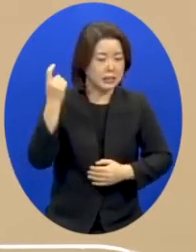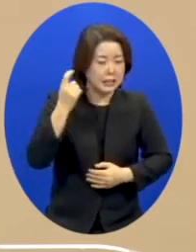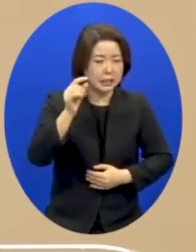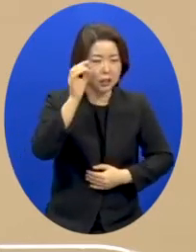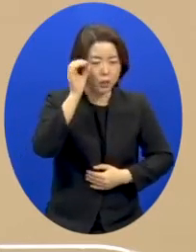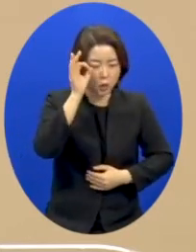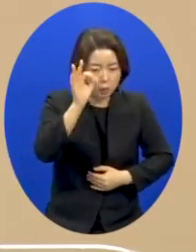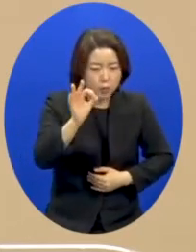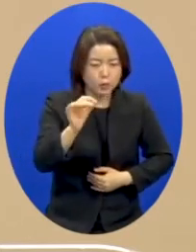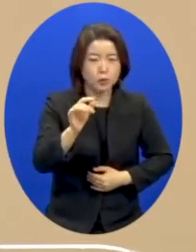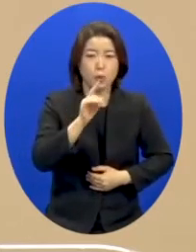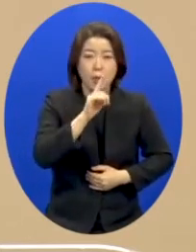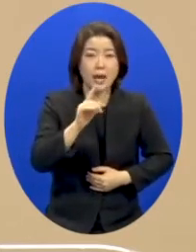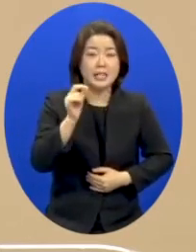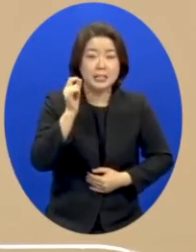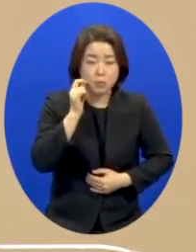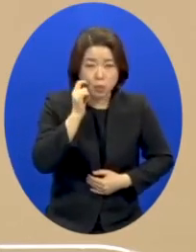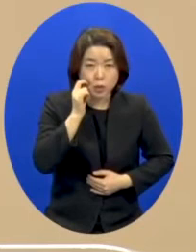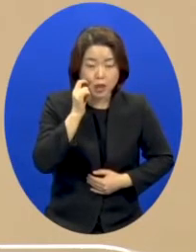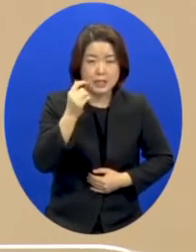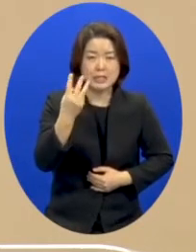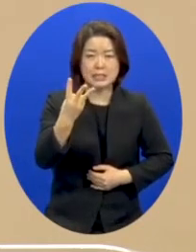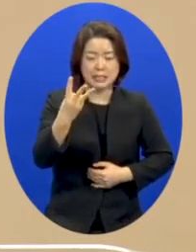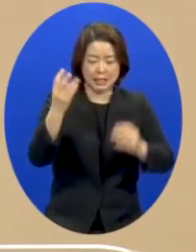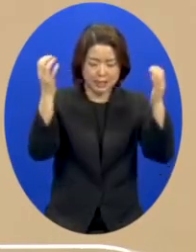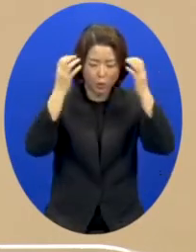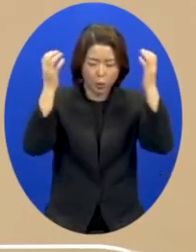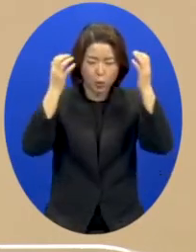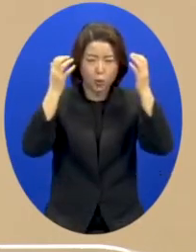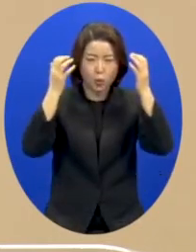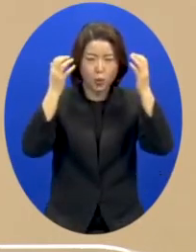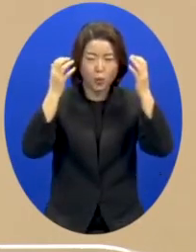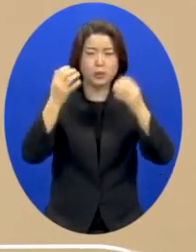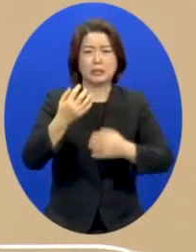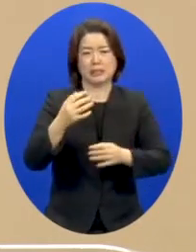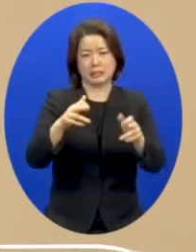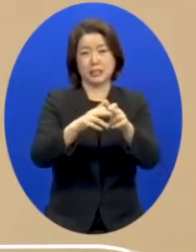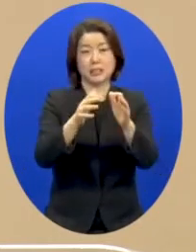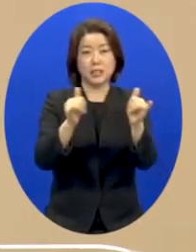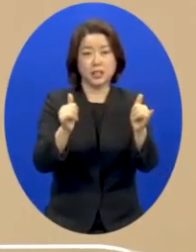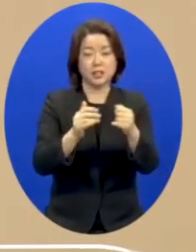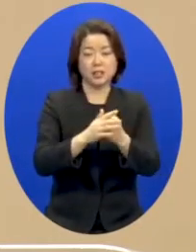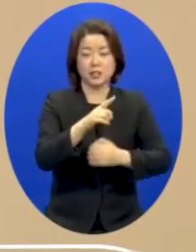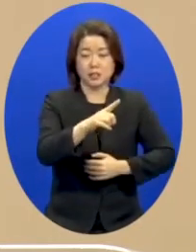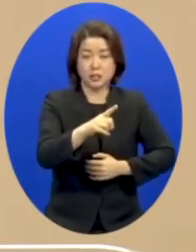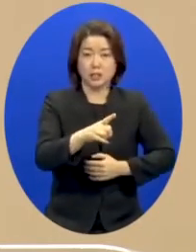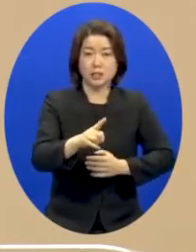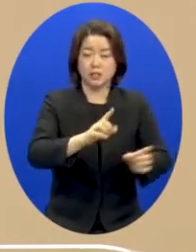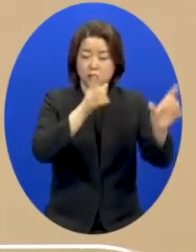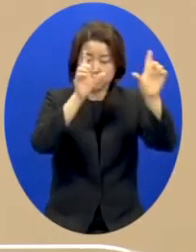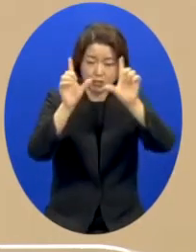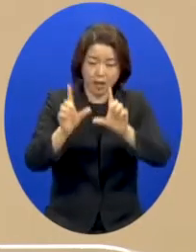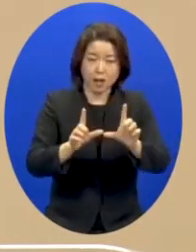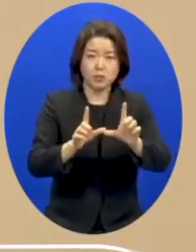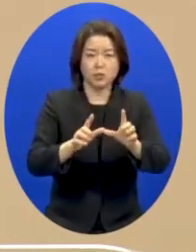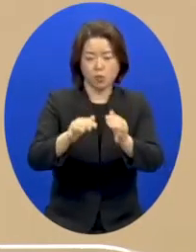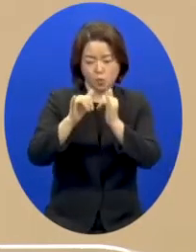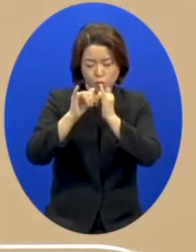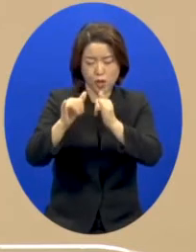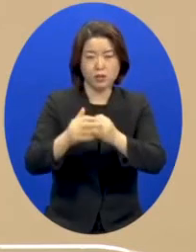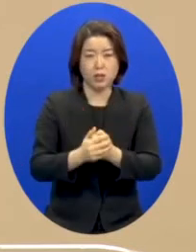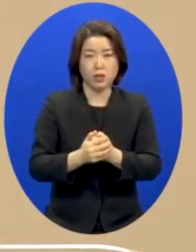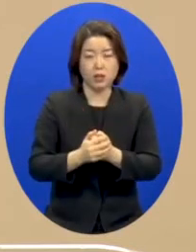참 고통을 겪는 여인인데 그 삶은 참 위대했습니다. 그가 듣지도 보지도